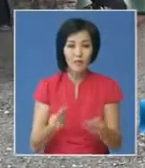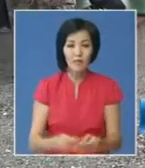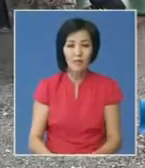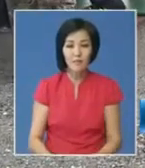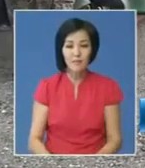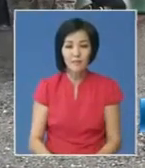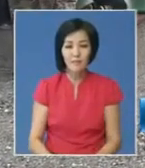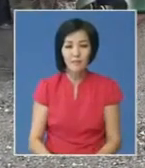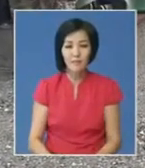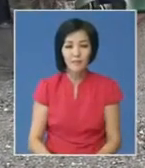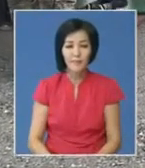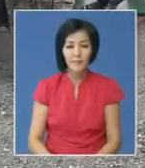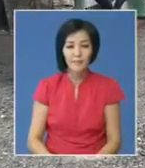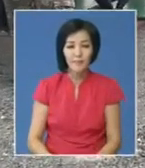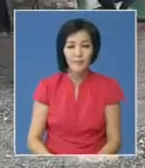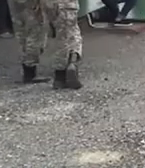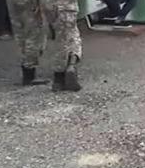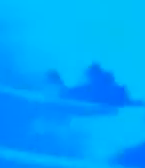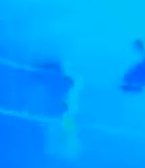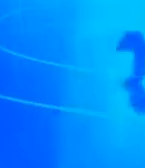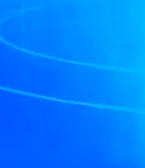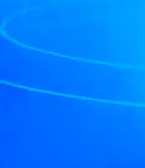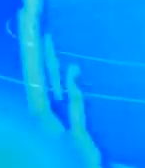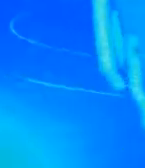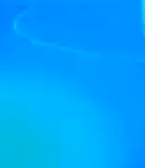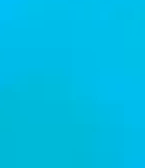Ербол Ілиясов, Абзал Нүсіп, Жетісу арнасы.